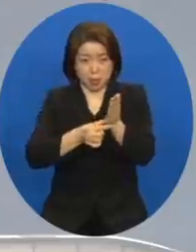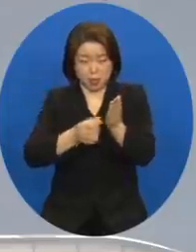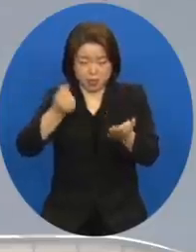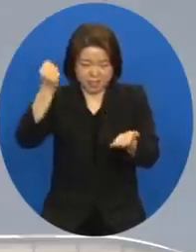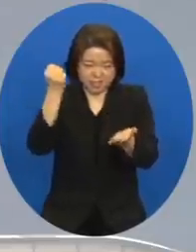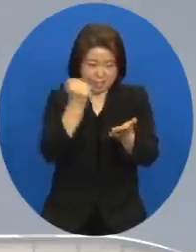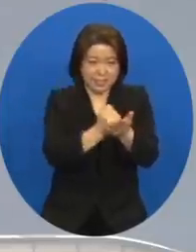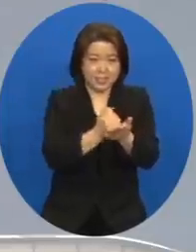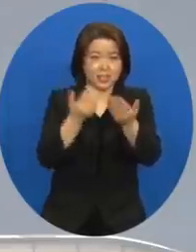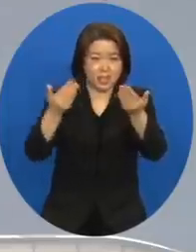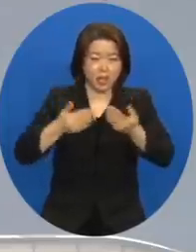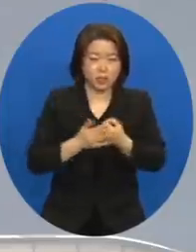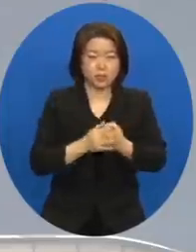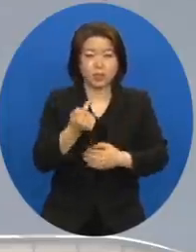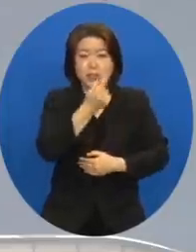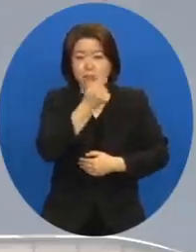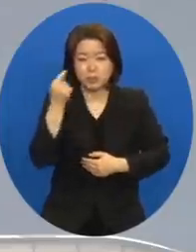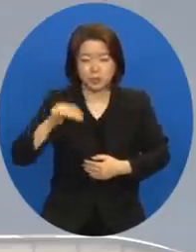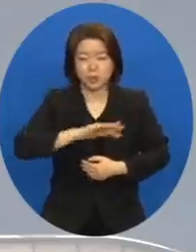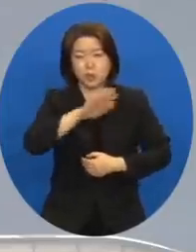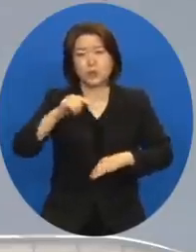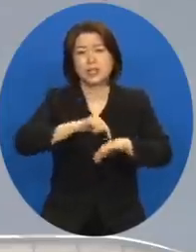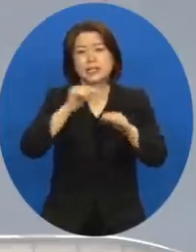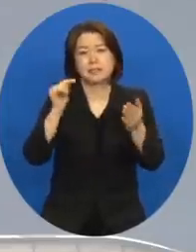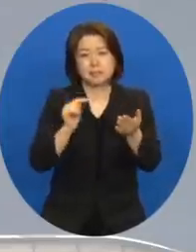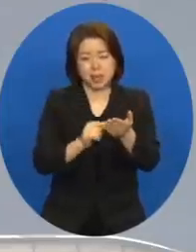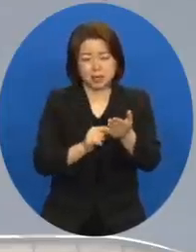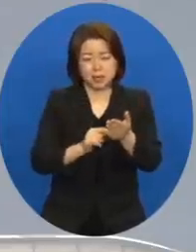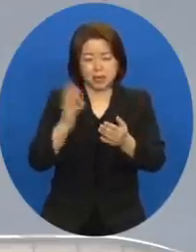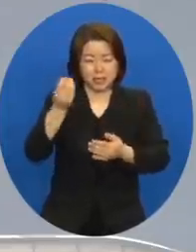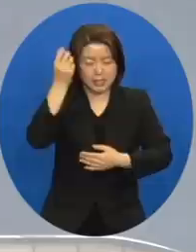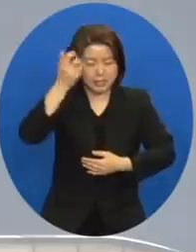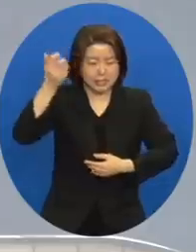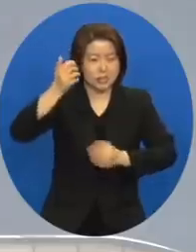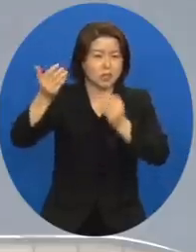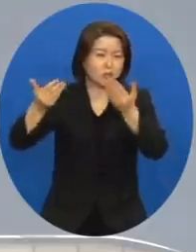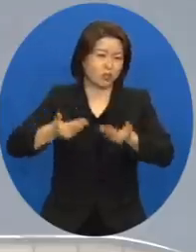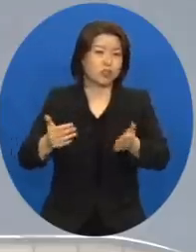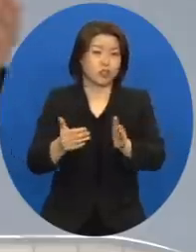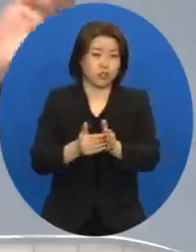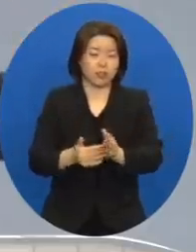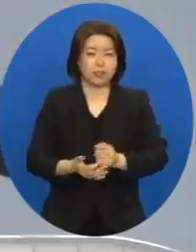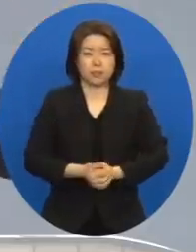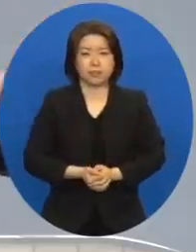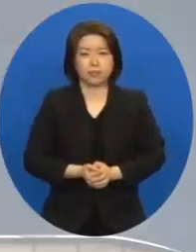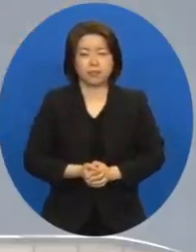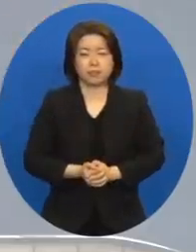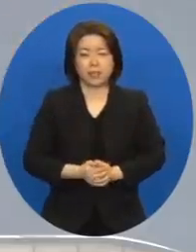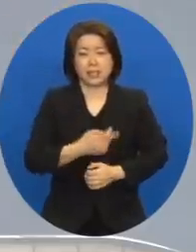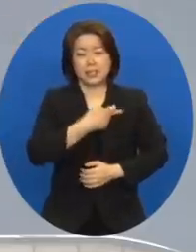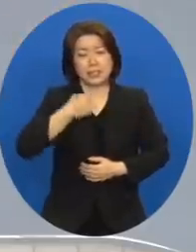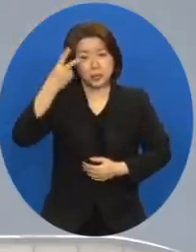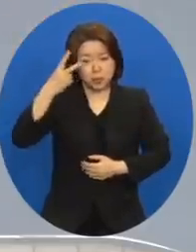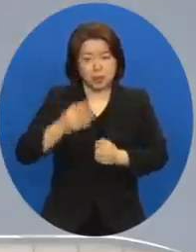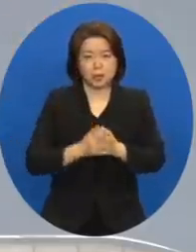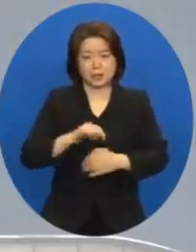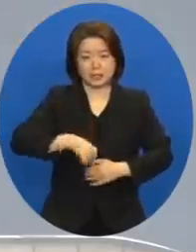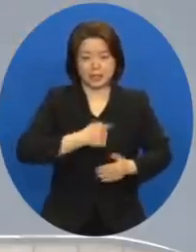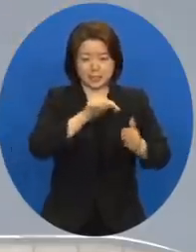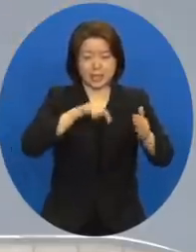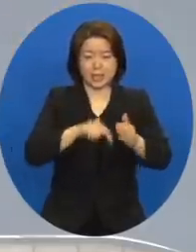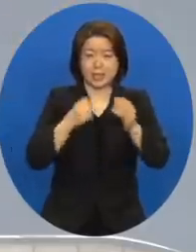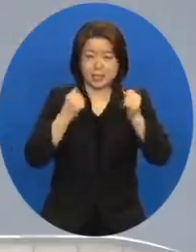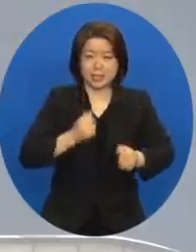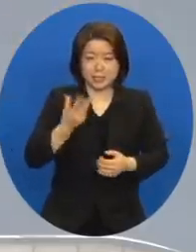그 보증으로 우리 마음에 성령을 주셨습니다 사도 바울은 자기 안에 계신